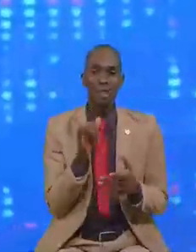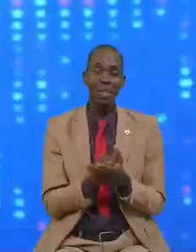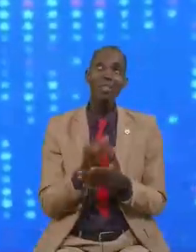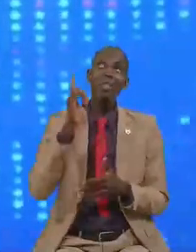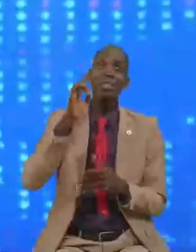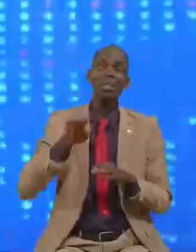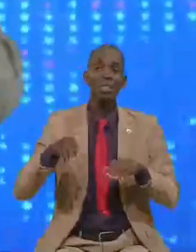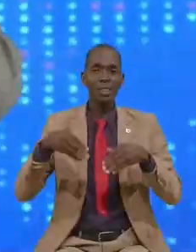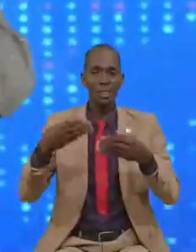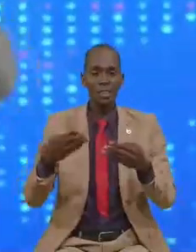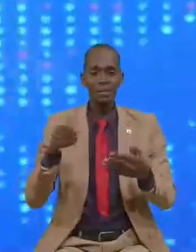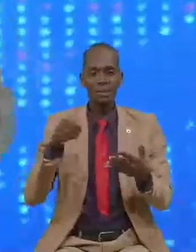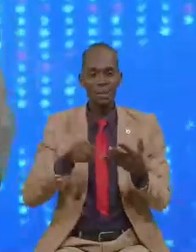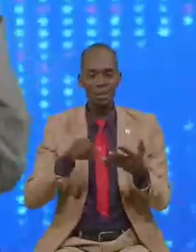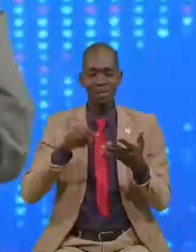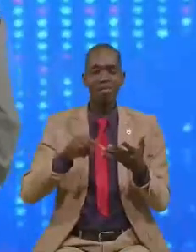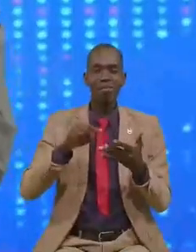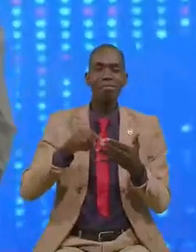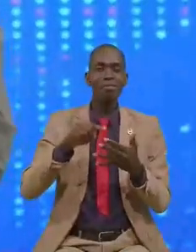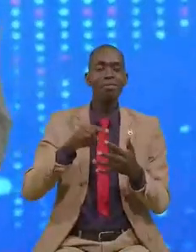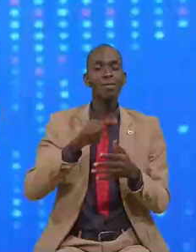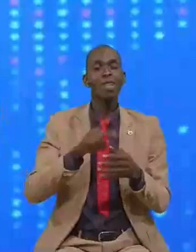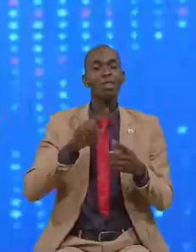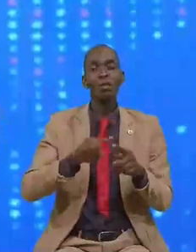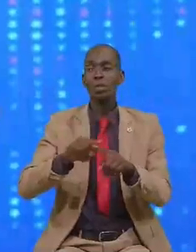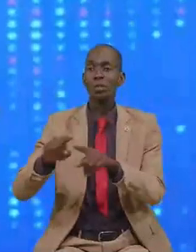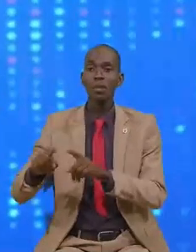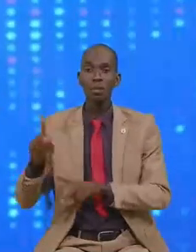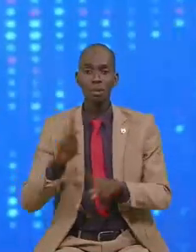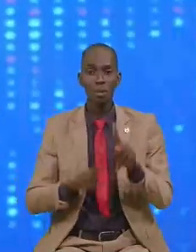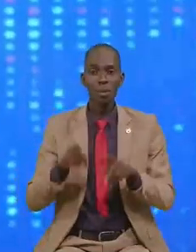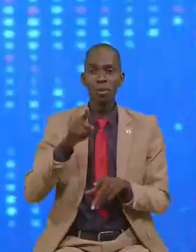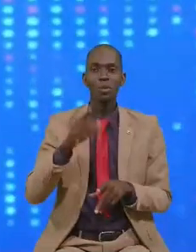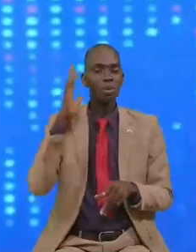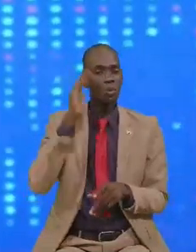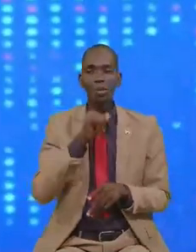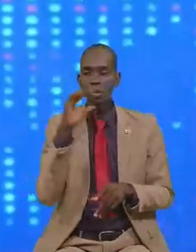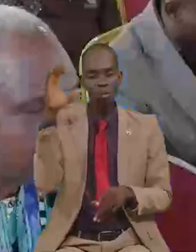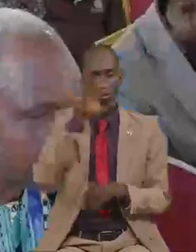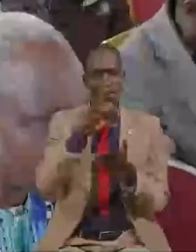qu'il donne ceci, donne cela à différentes personnes. Toi, tu ne rateras pas